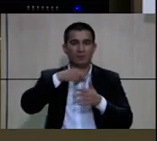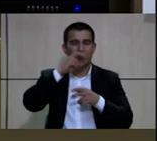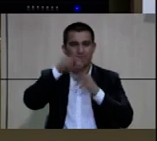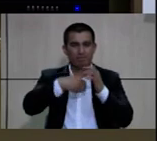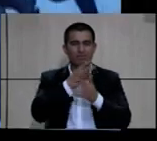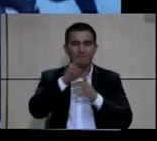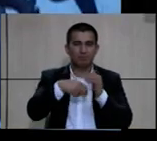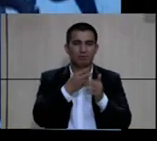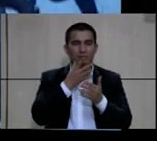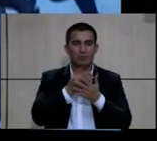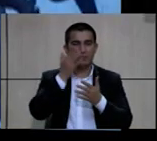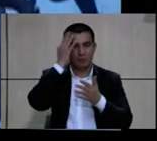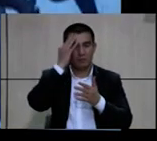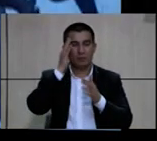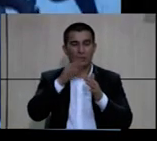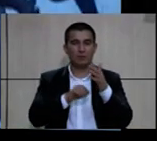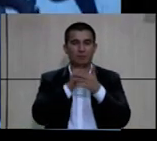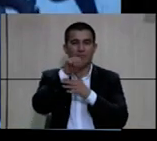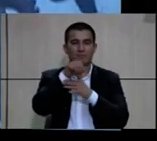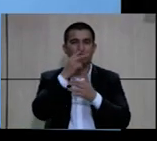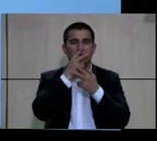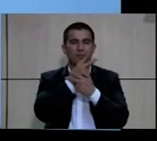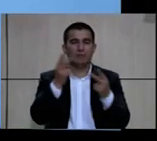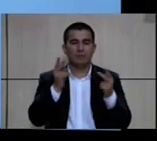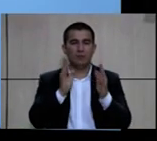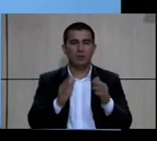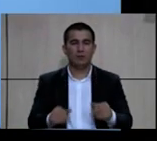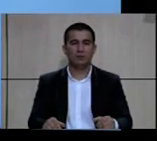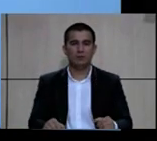Bosh qismini xaltadan chiqaradi.